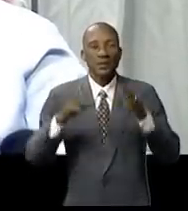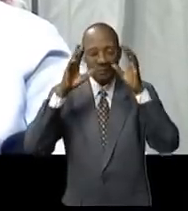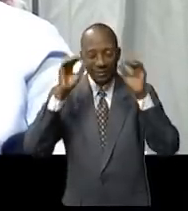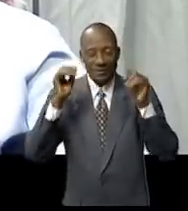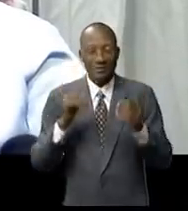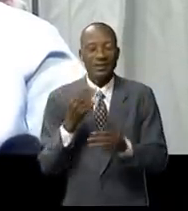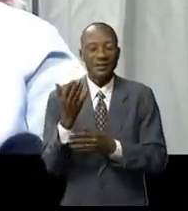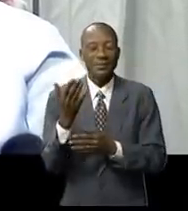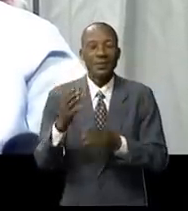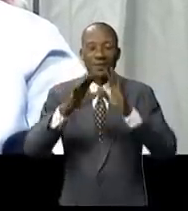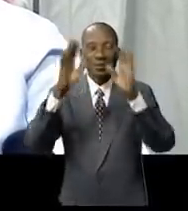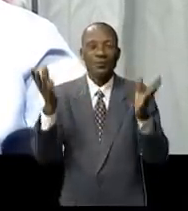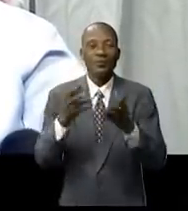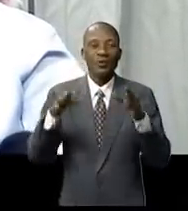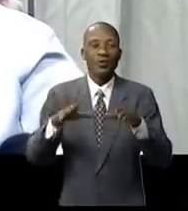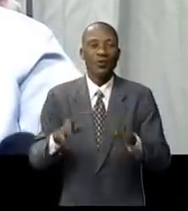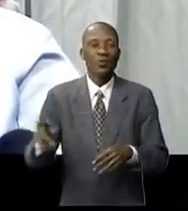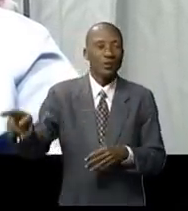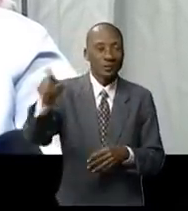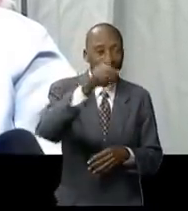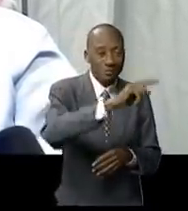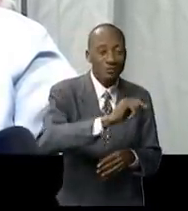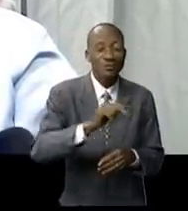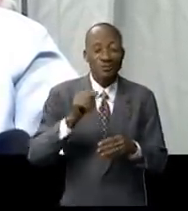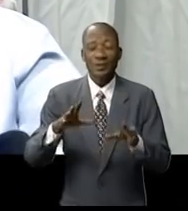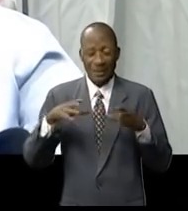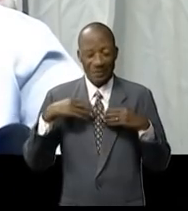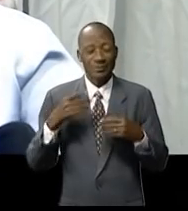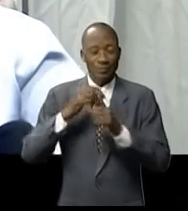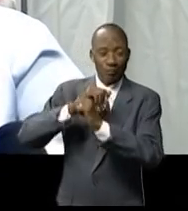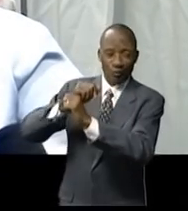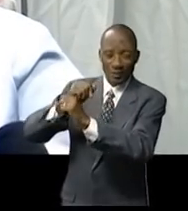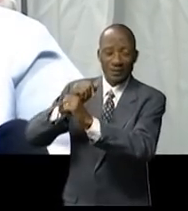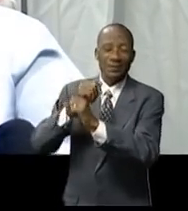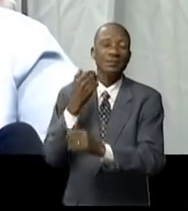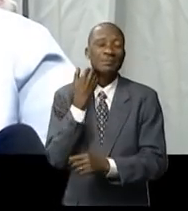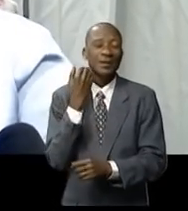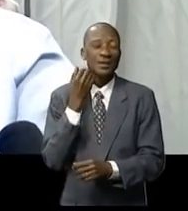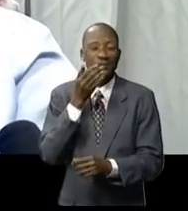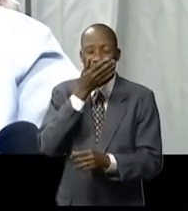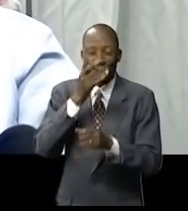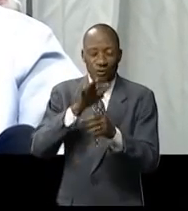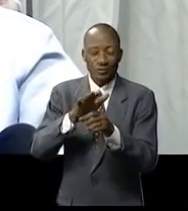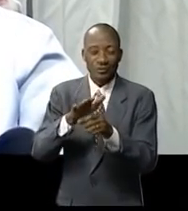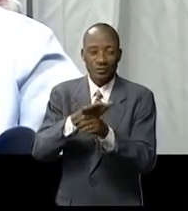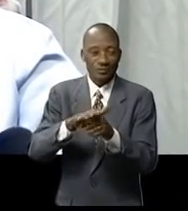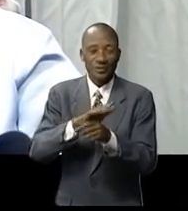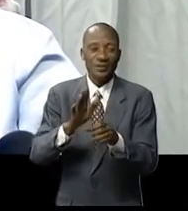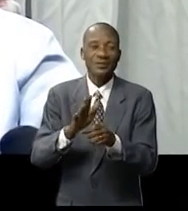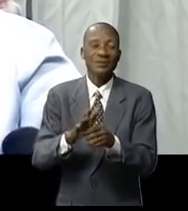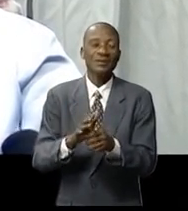tous nos compatriotes de se mettre à l'abri de cette pandémie et en prenant le vaccin, évidemment.